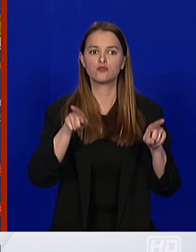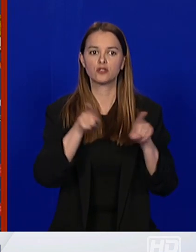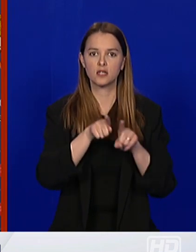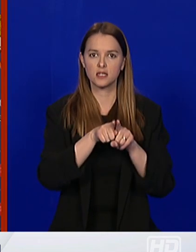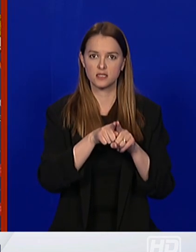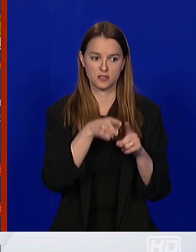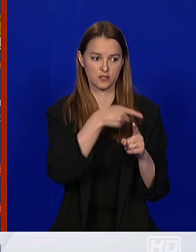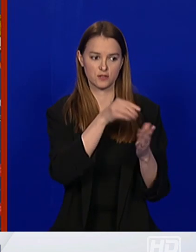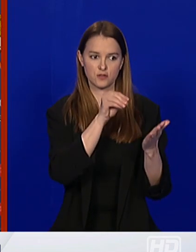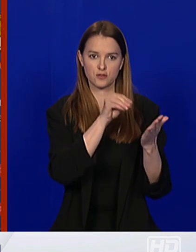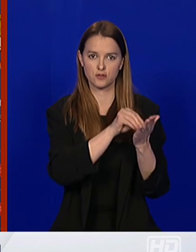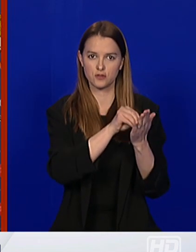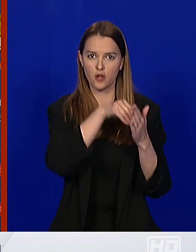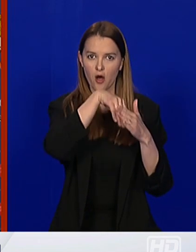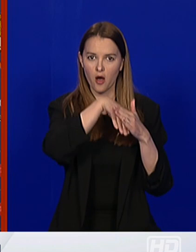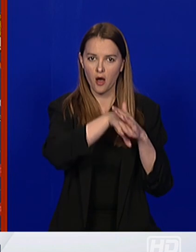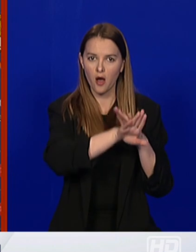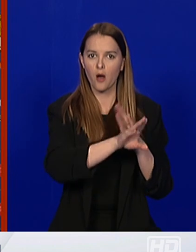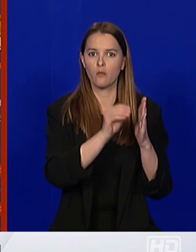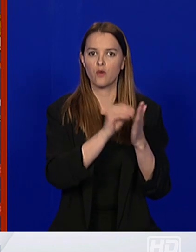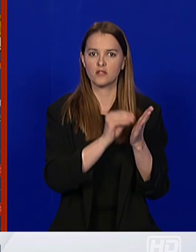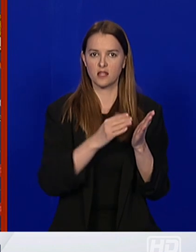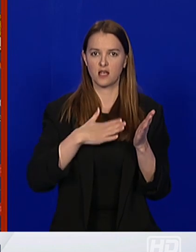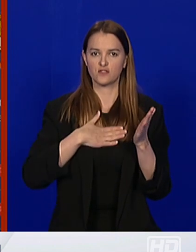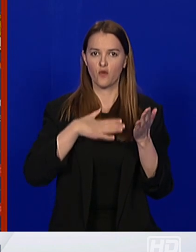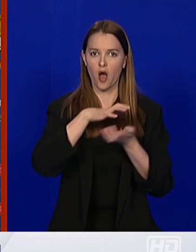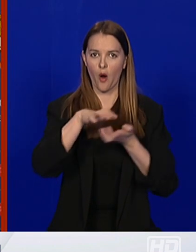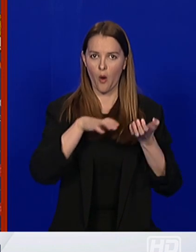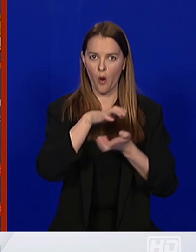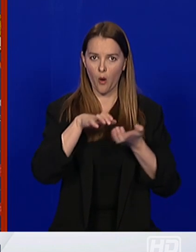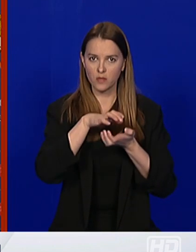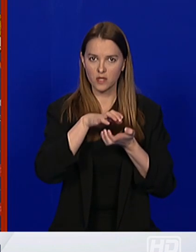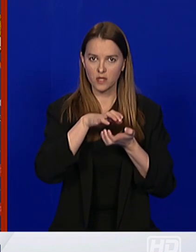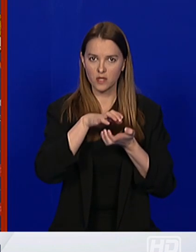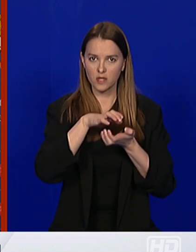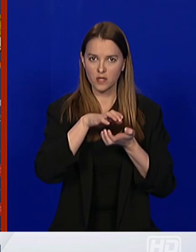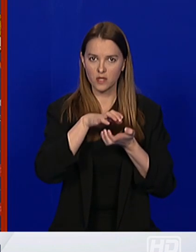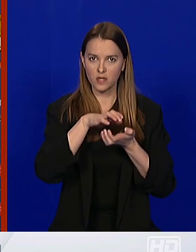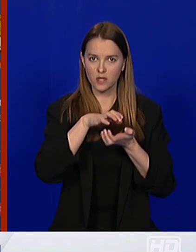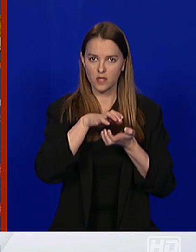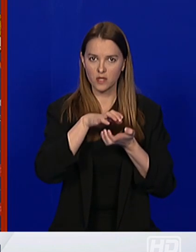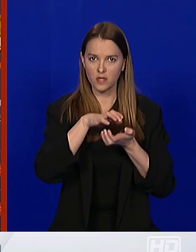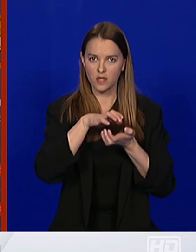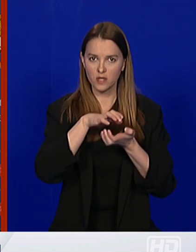dostavljati podatke o stanju u svojoj obitelji nadležnim epidemiološkim službama.